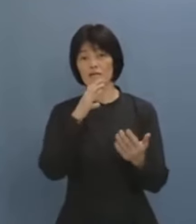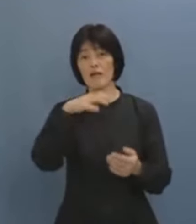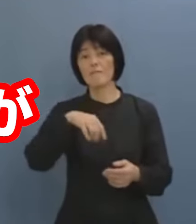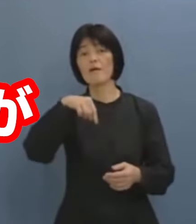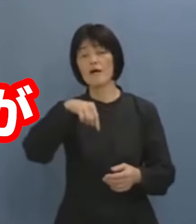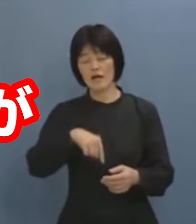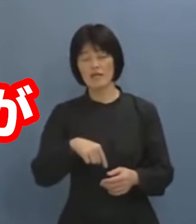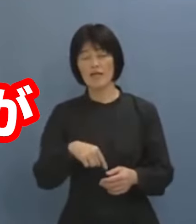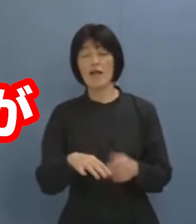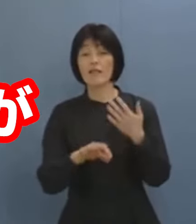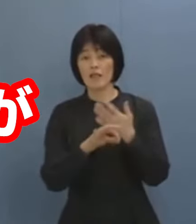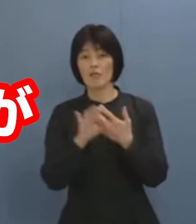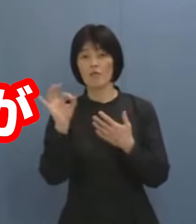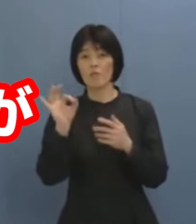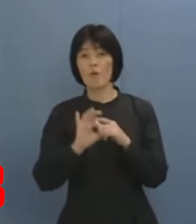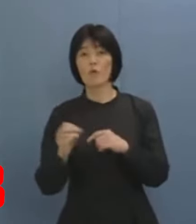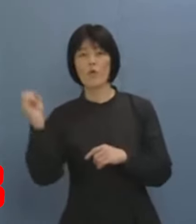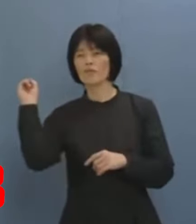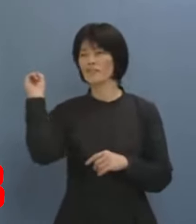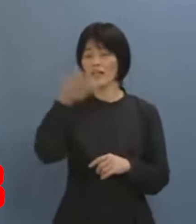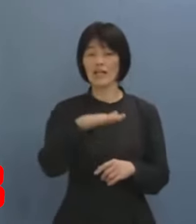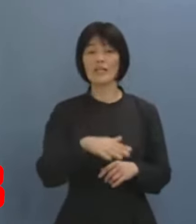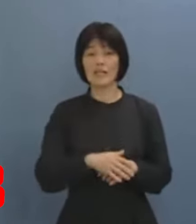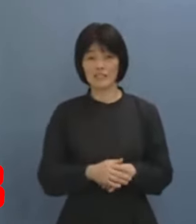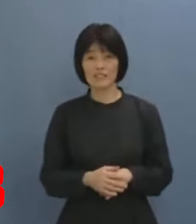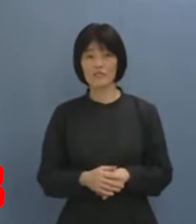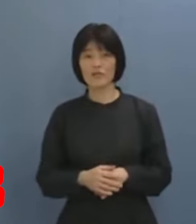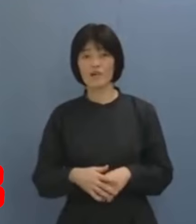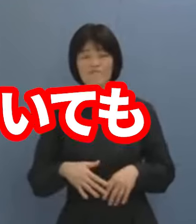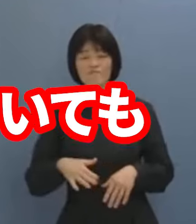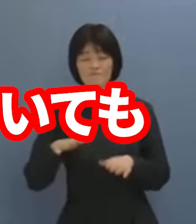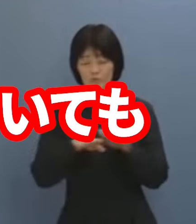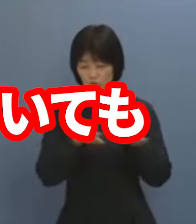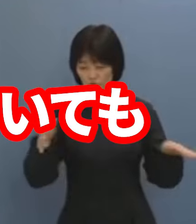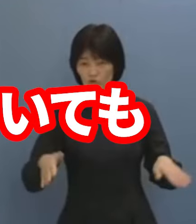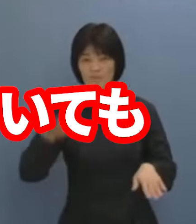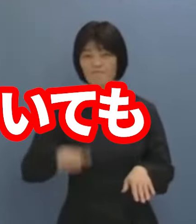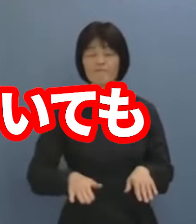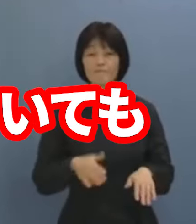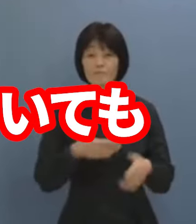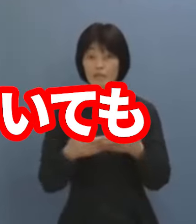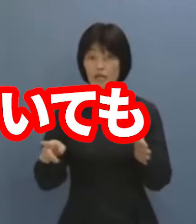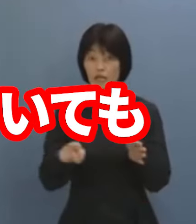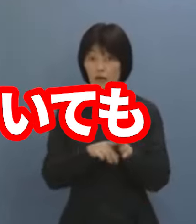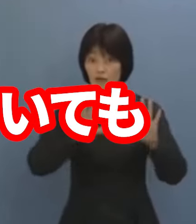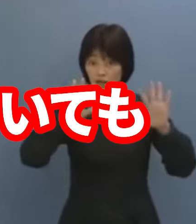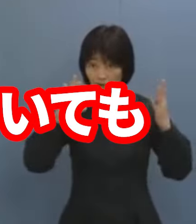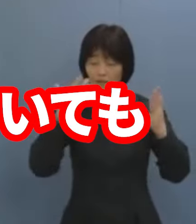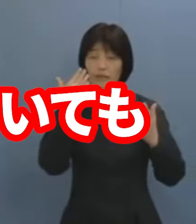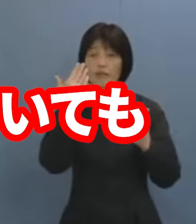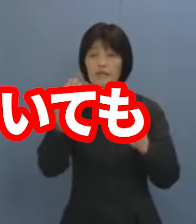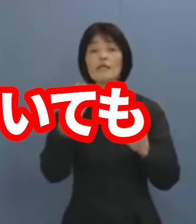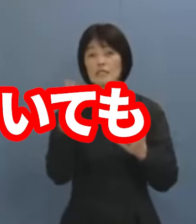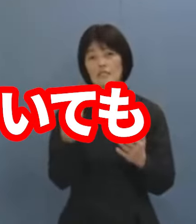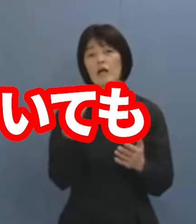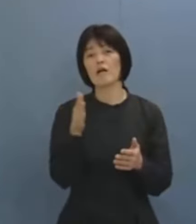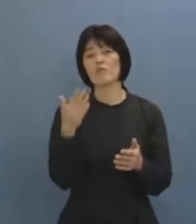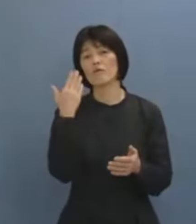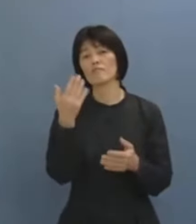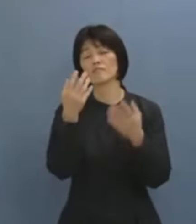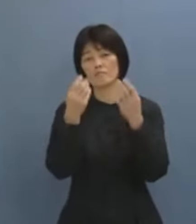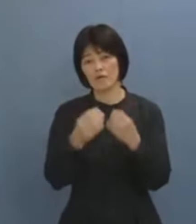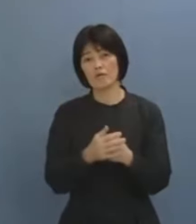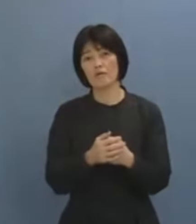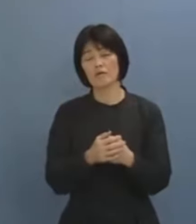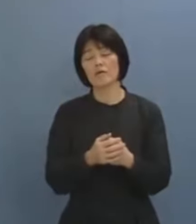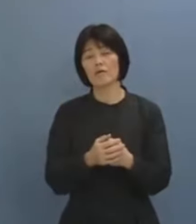りとか、それ叩いたりとかしたことがありませんかと3回ぐらい聞きました。付箋を投げたっていう方についても証言がありますとお